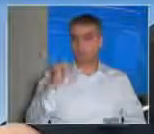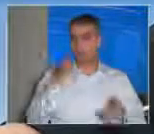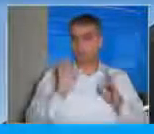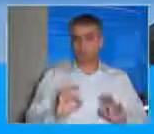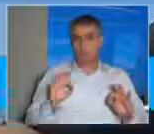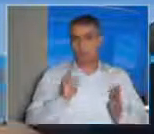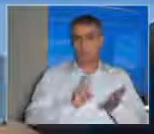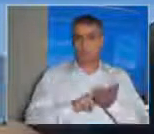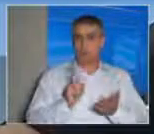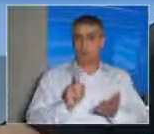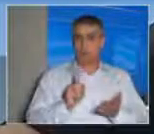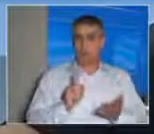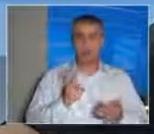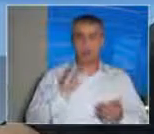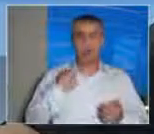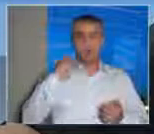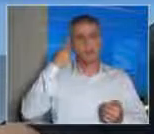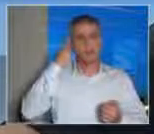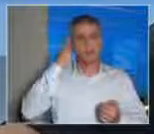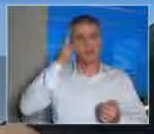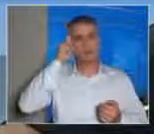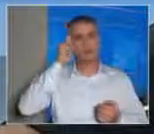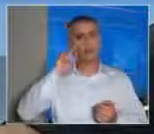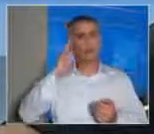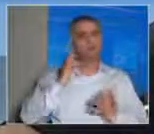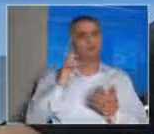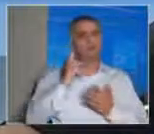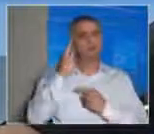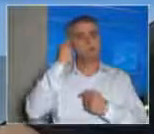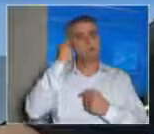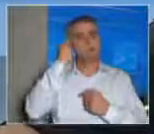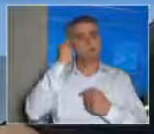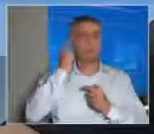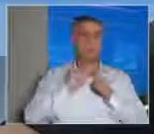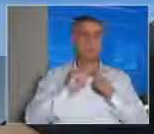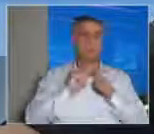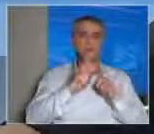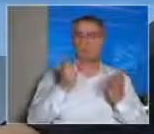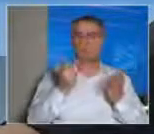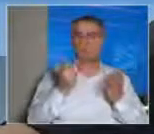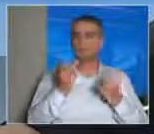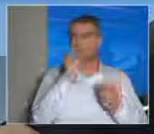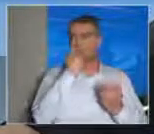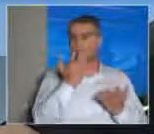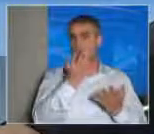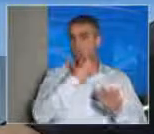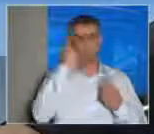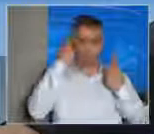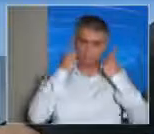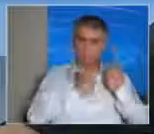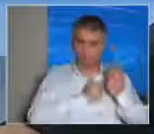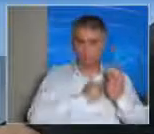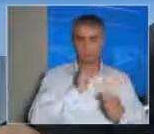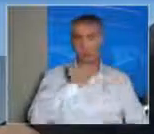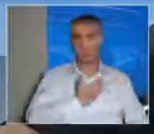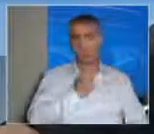ולא לאחרים, אבל אני מניח שבליכוד יש מי שחושב בסגנון אשל. כלומר, תראו, היא חרדית, יש